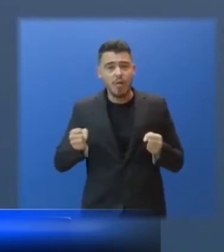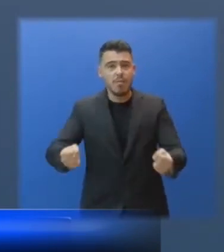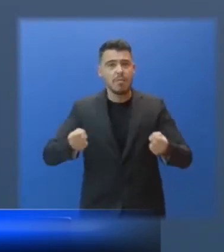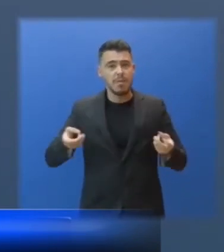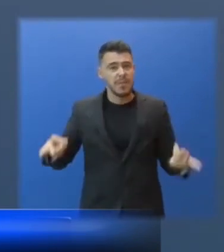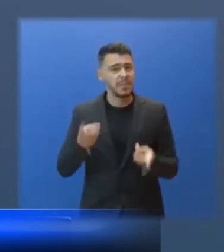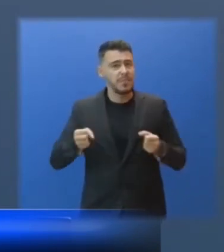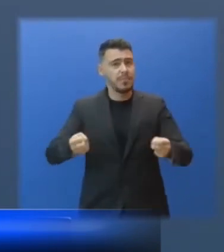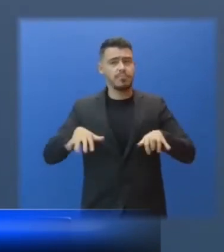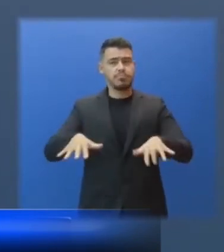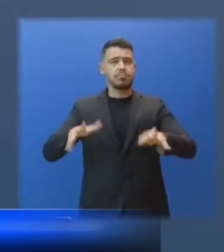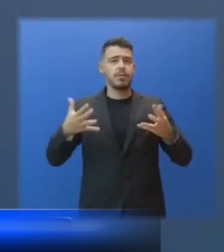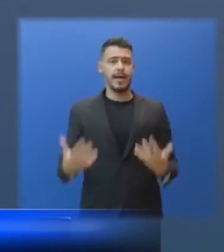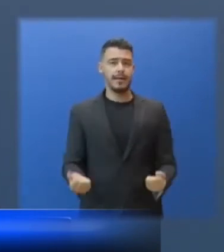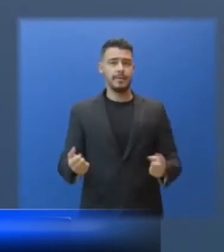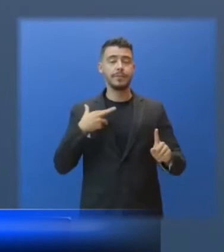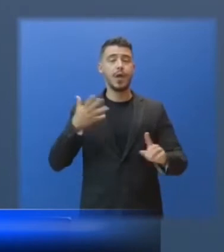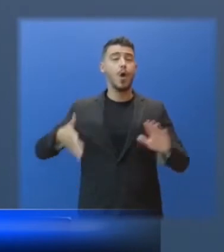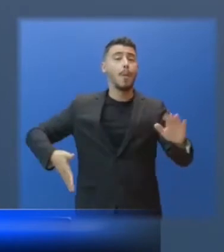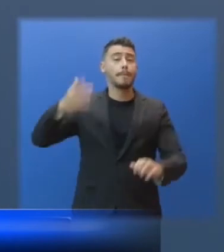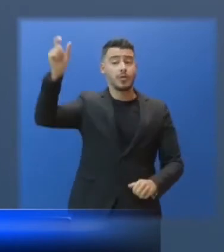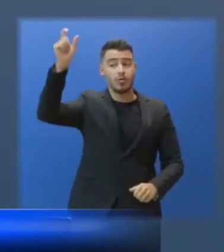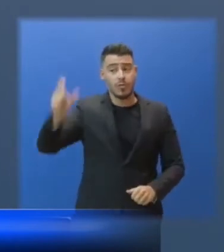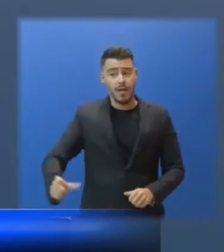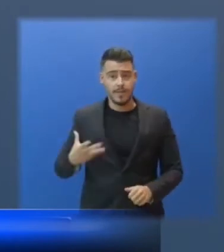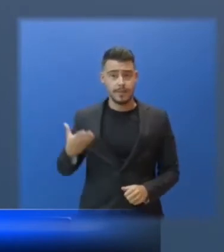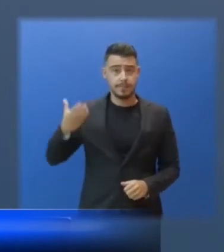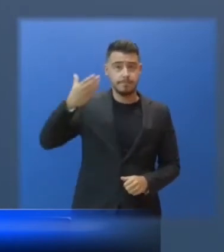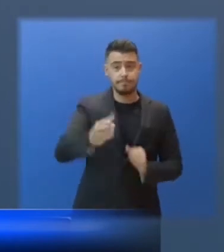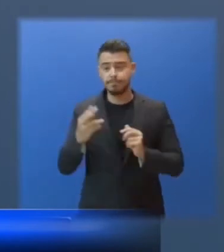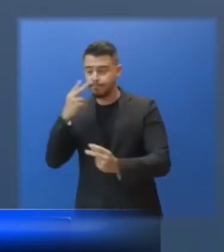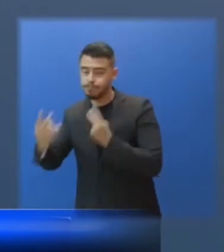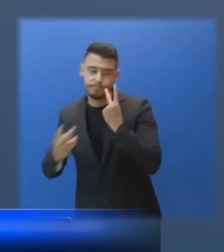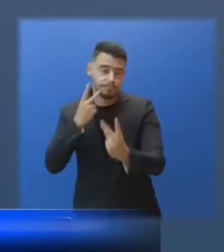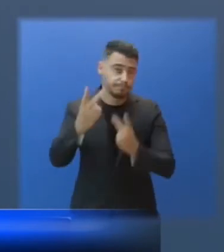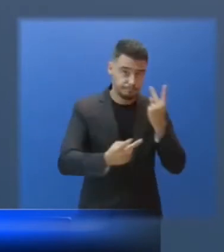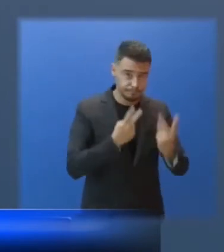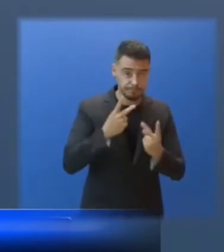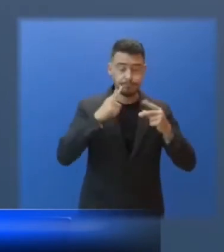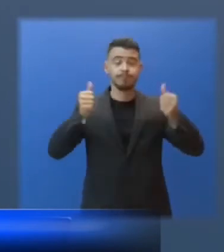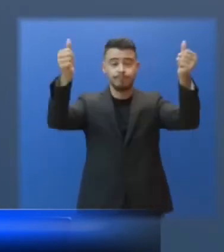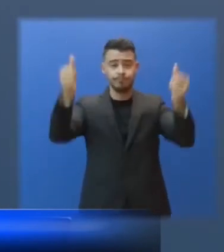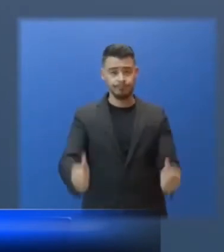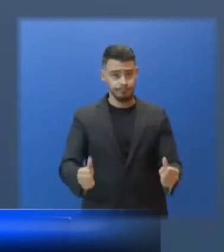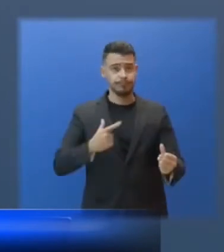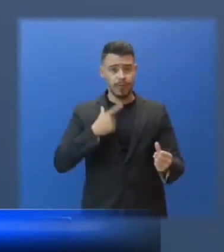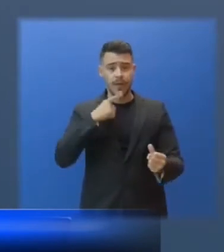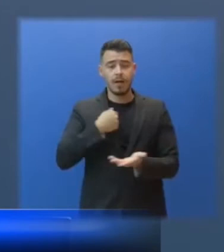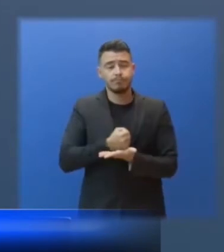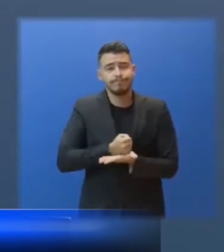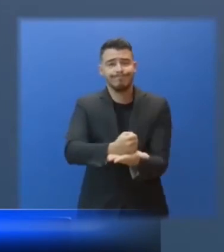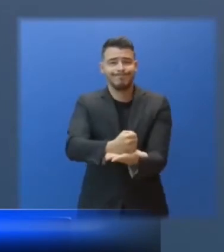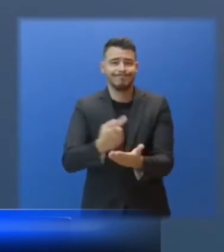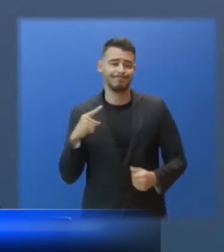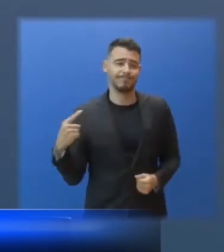του στις πληγήσεις περιοχές, ανακοίνωσε την συνολική δέσμη μέτρων, όμοια με εκείνη που εφαρμόζεται στους πυρόπληκτους της Εύβοιας, και